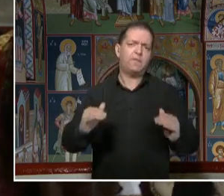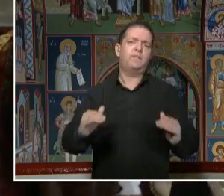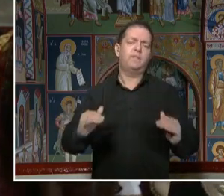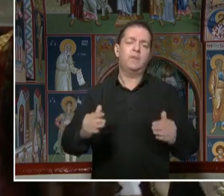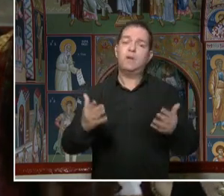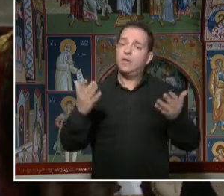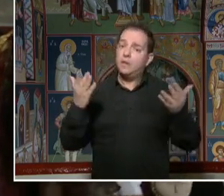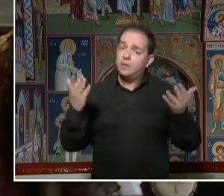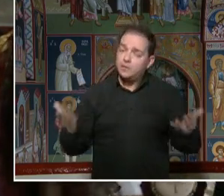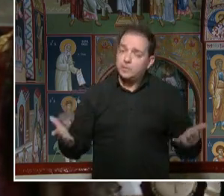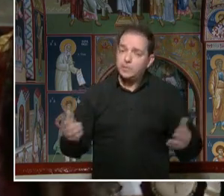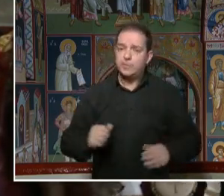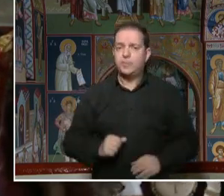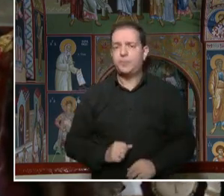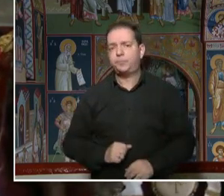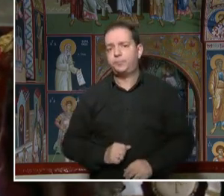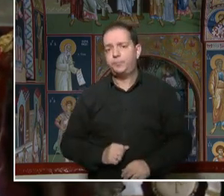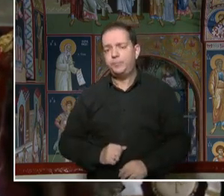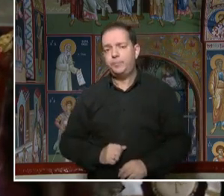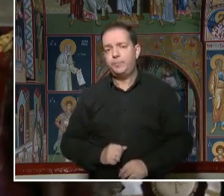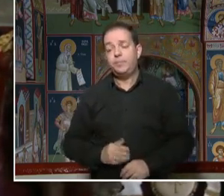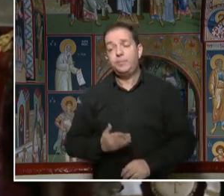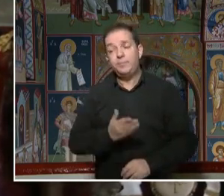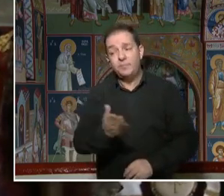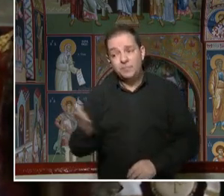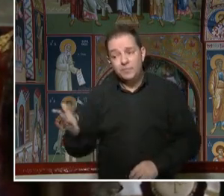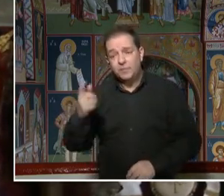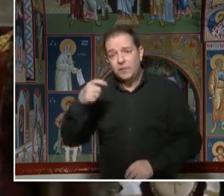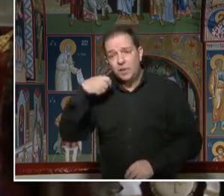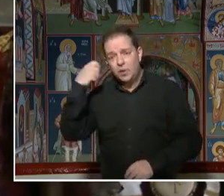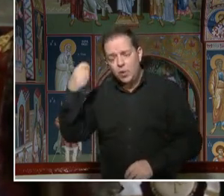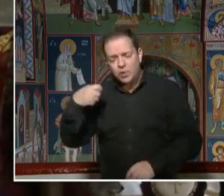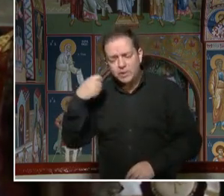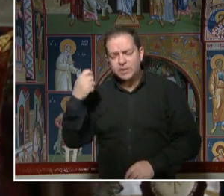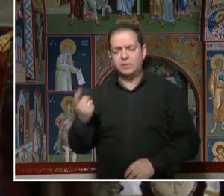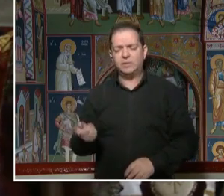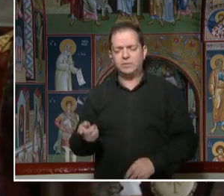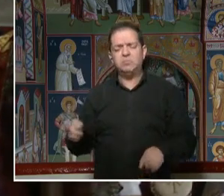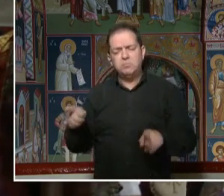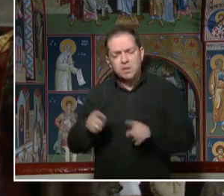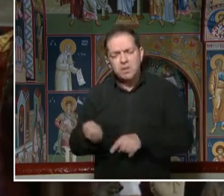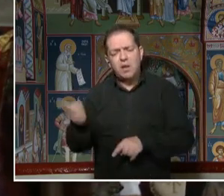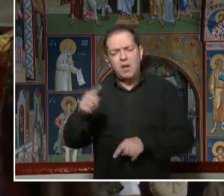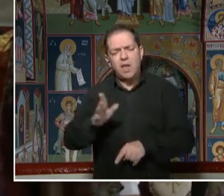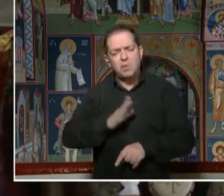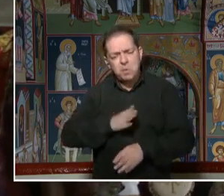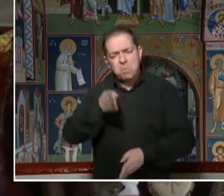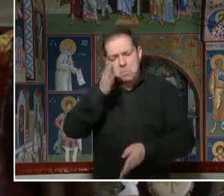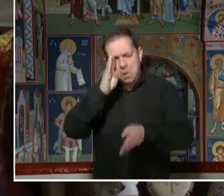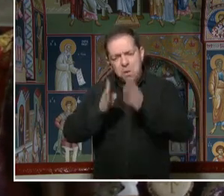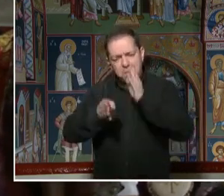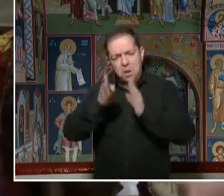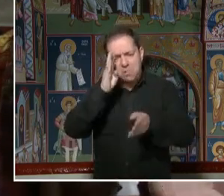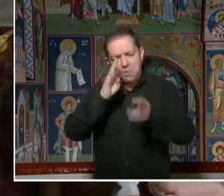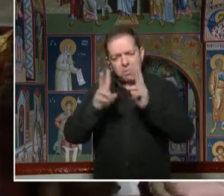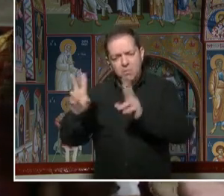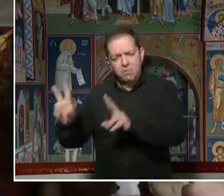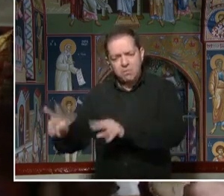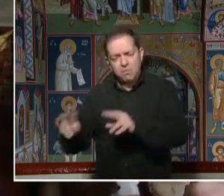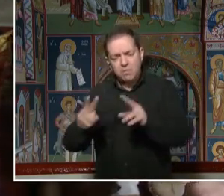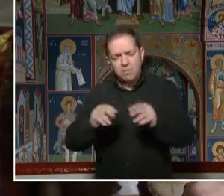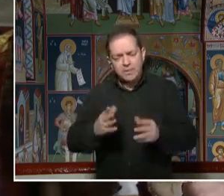Ωστόσο, ας στοχαστούν και εκείνοι με πολλούς άλλους πονεμένους, πως και η